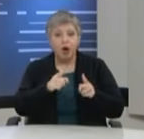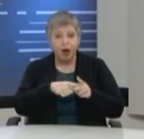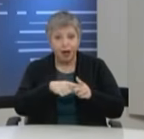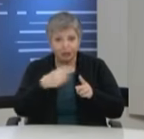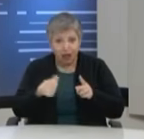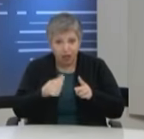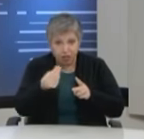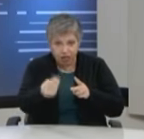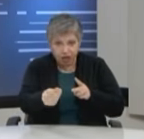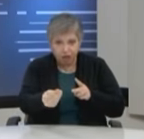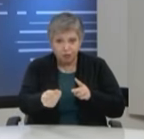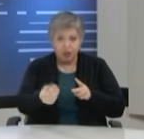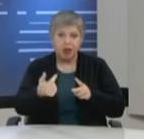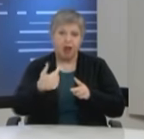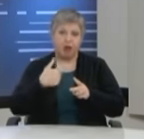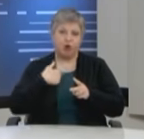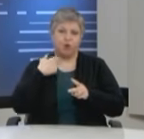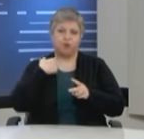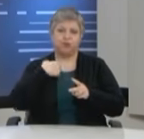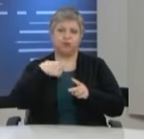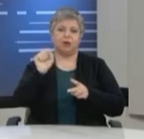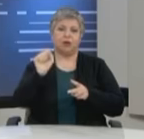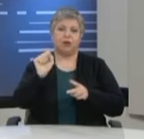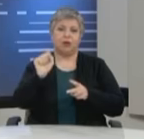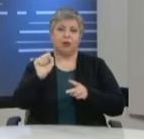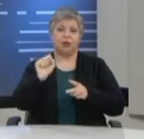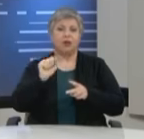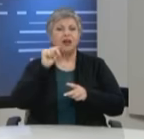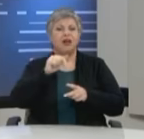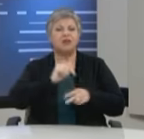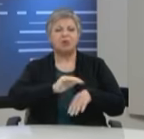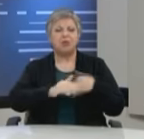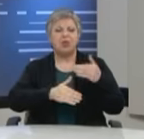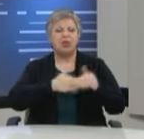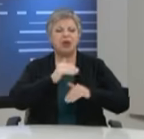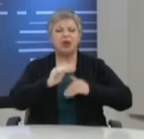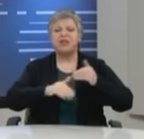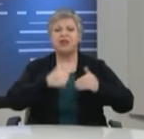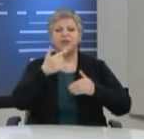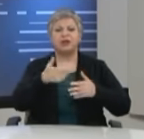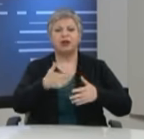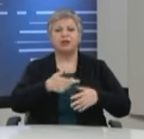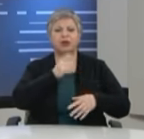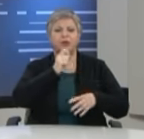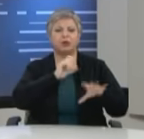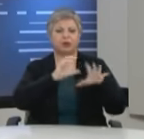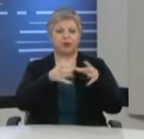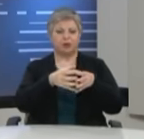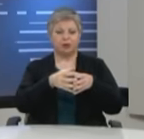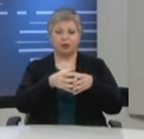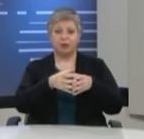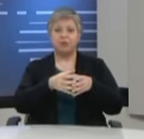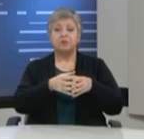Αλλά αυτά ποτέ δεν ένοιαζαν το κόμμα σας. Όποιος δεν έχει πρόβλημα με